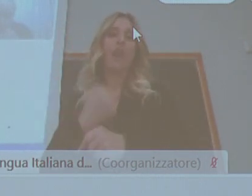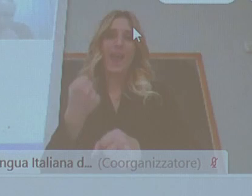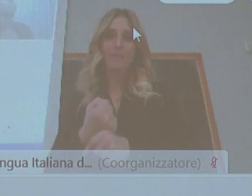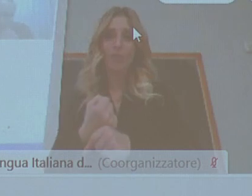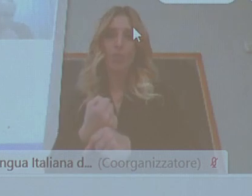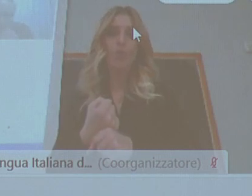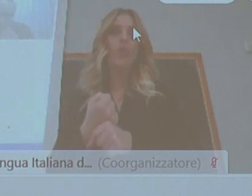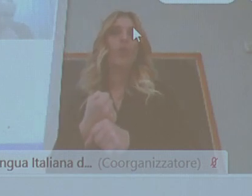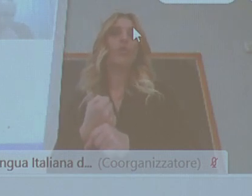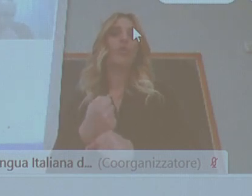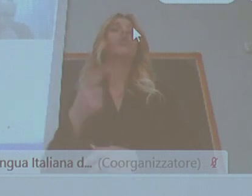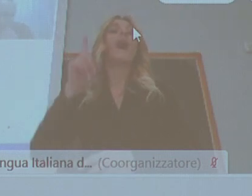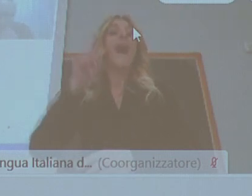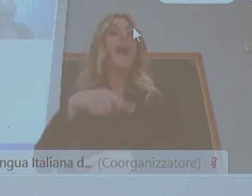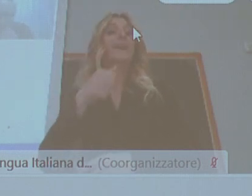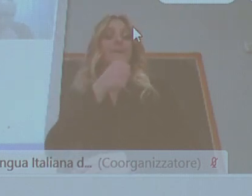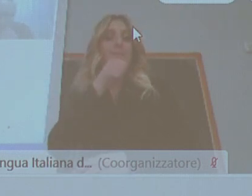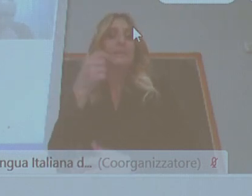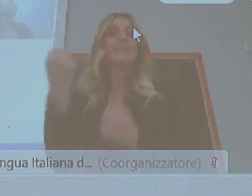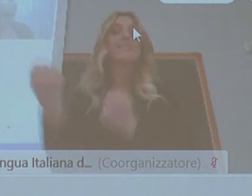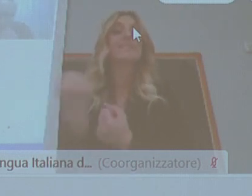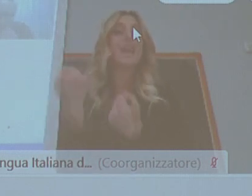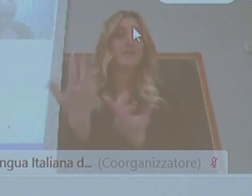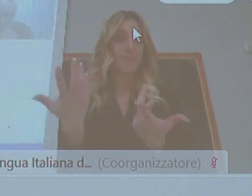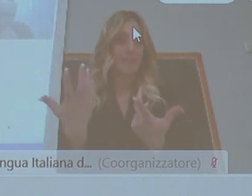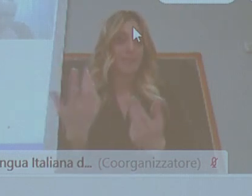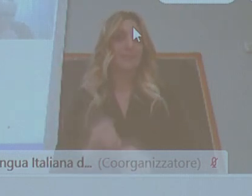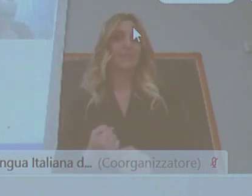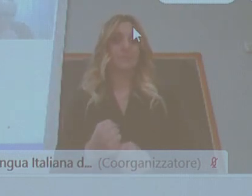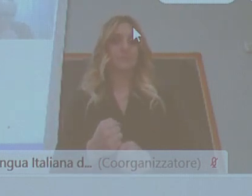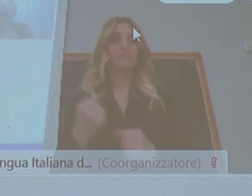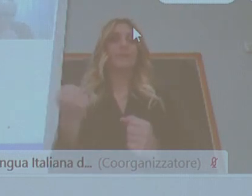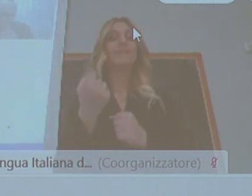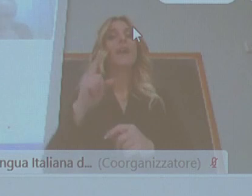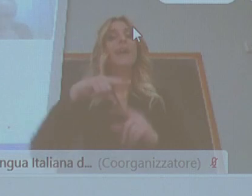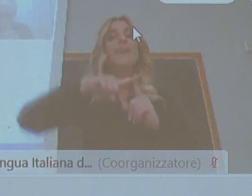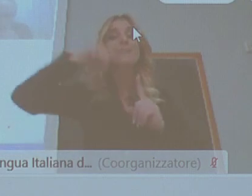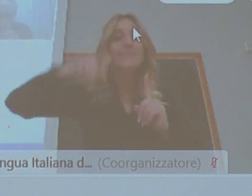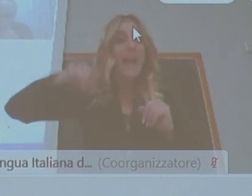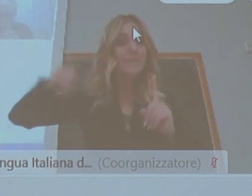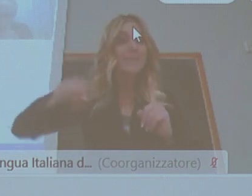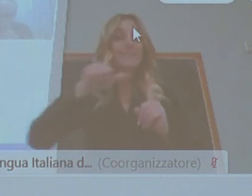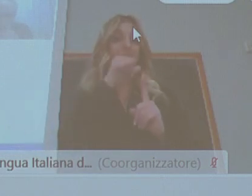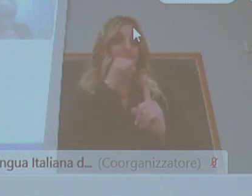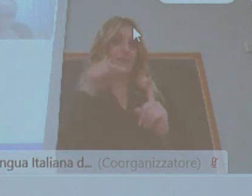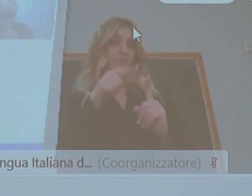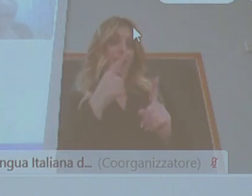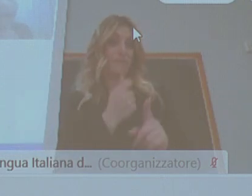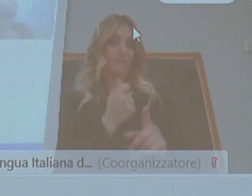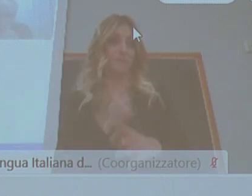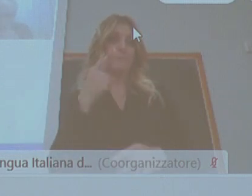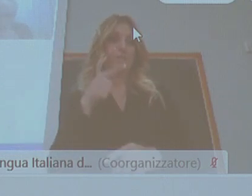sono i servizi, le analisi statistiche e la